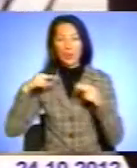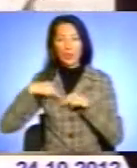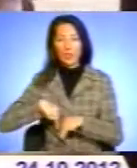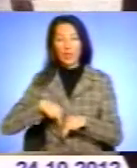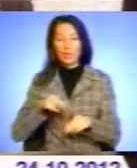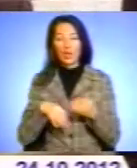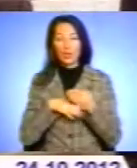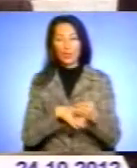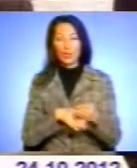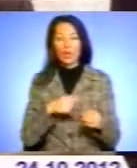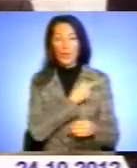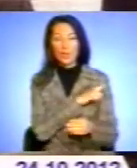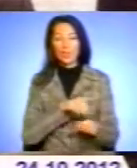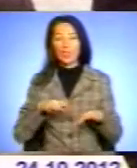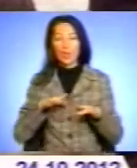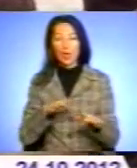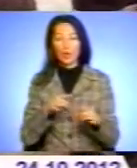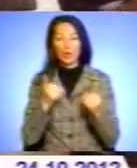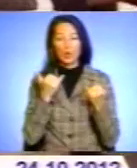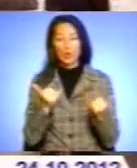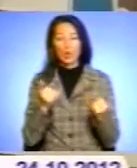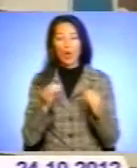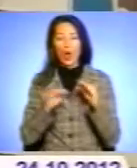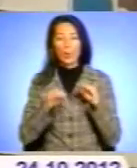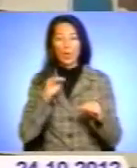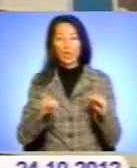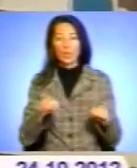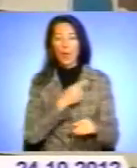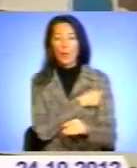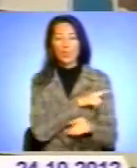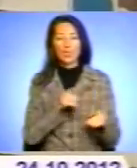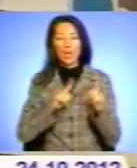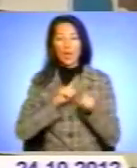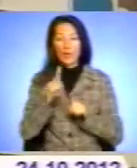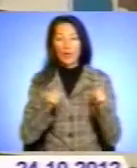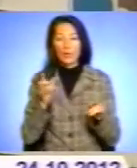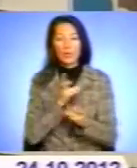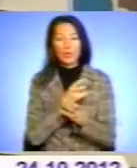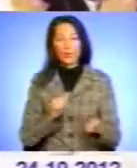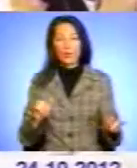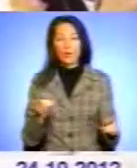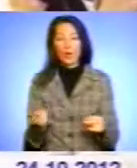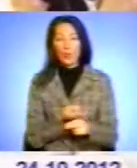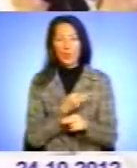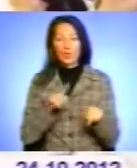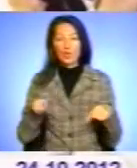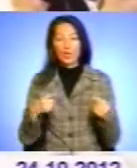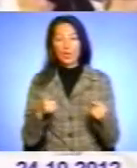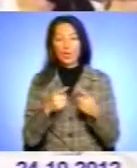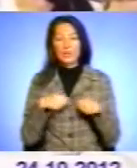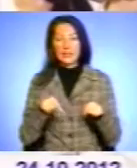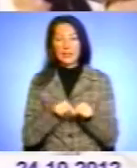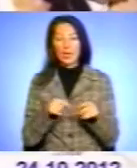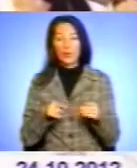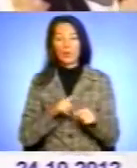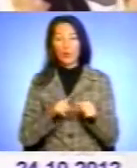медичних закладів сучасним обладнанням. Президент наголосив, медична реформа неможлива без створення якісної системи невідкладної допомоги та посилення